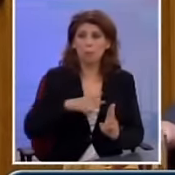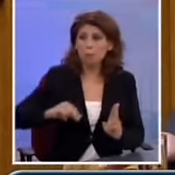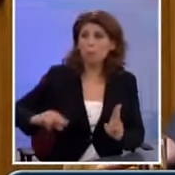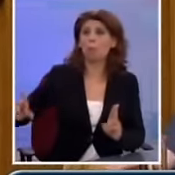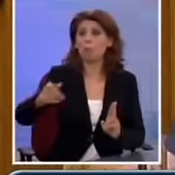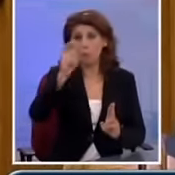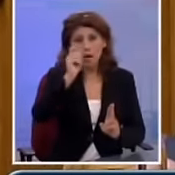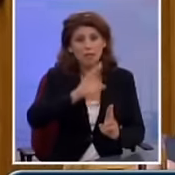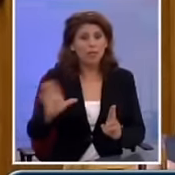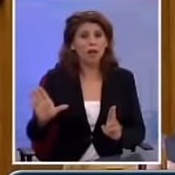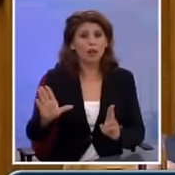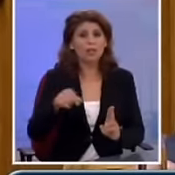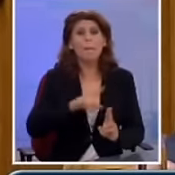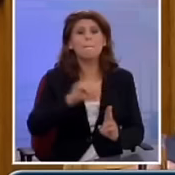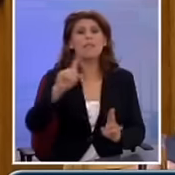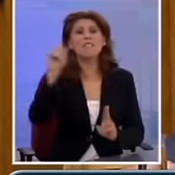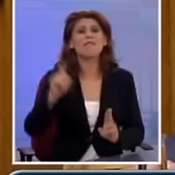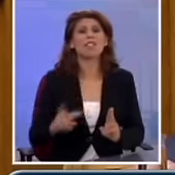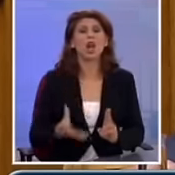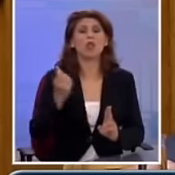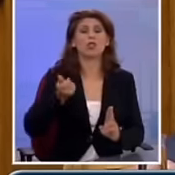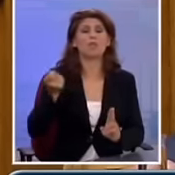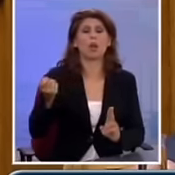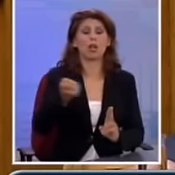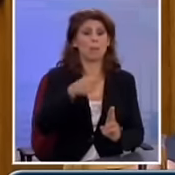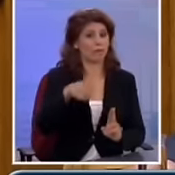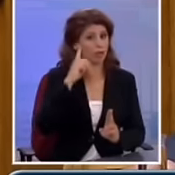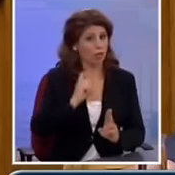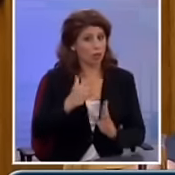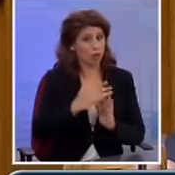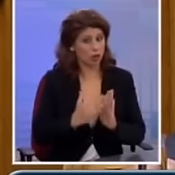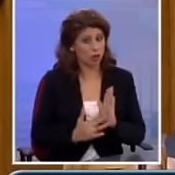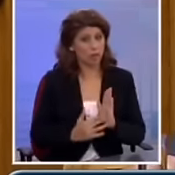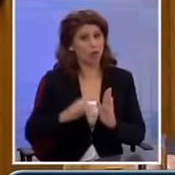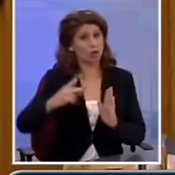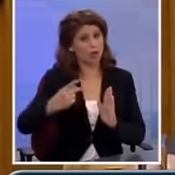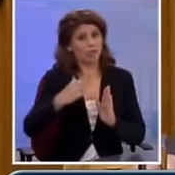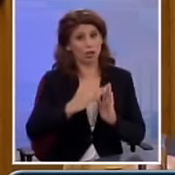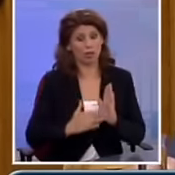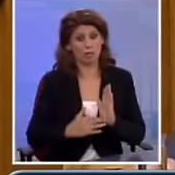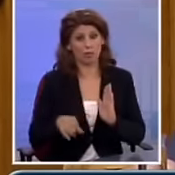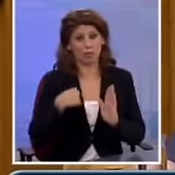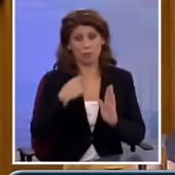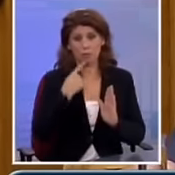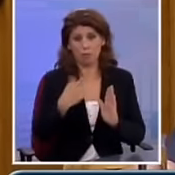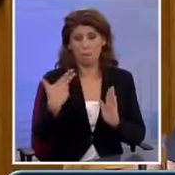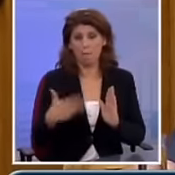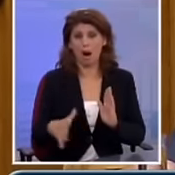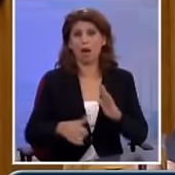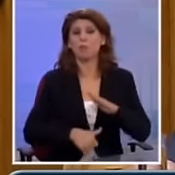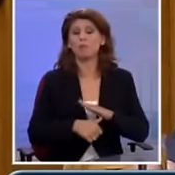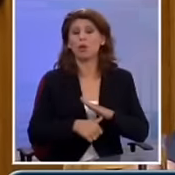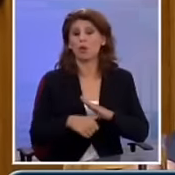ομολογία πλέον μη βιώσιμου χρέους. Ότι με αυτό το δεδομένο και το κείμενο, το δεύτερο κείμενο στο οποίο αναφέρθηκε η